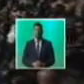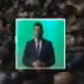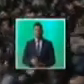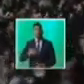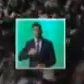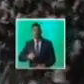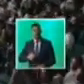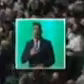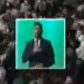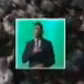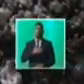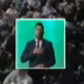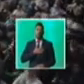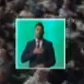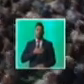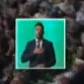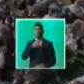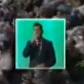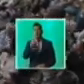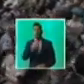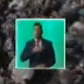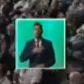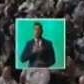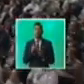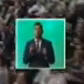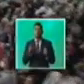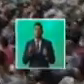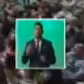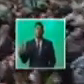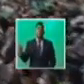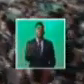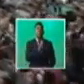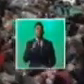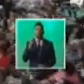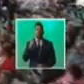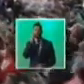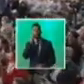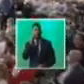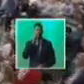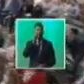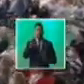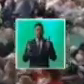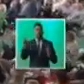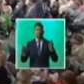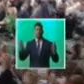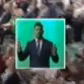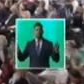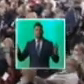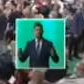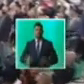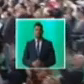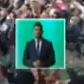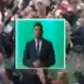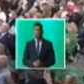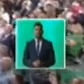του ΠΑΣΟΚ Κινάλ να μην είναι ούτε ο κύριος Μητσοτάκης ούτε ο κύριος Τσίπρας, αλλά δεν πρότεινε